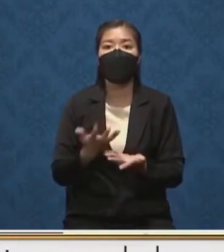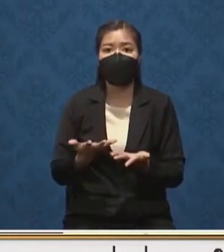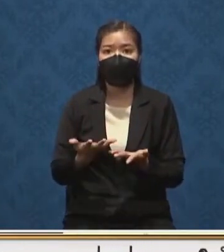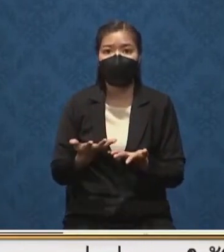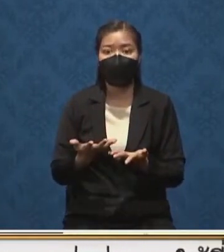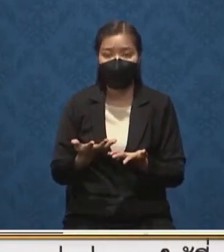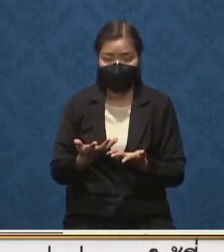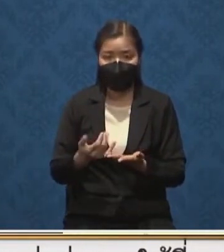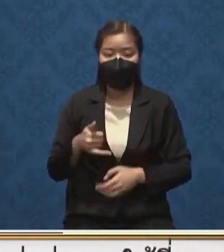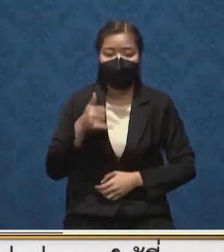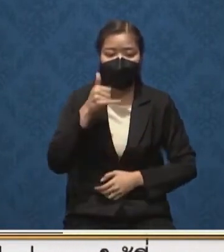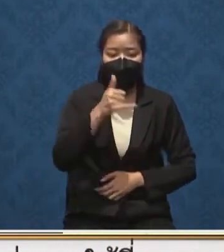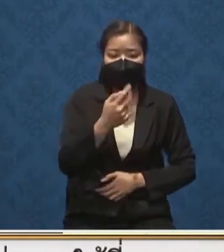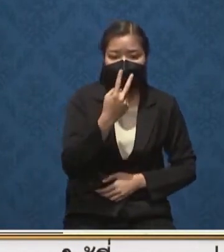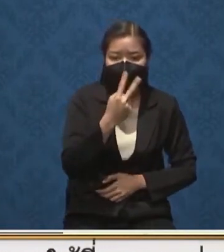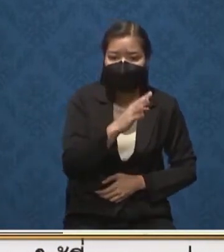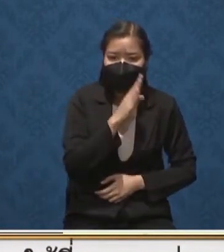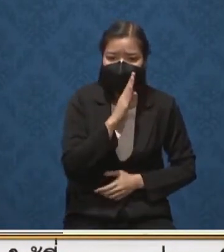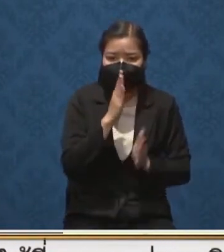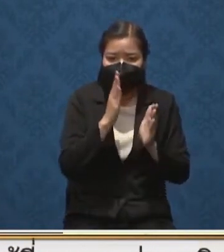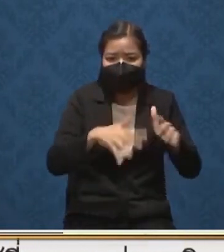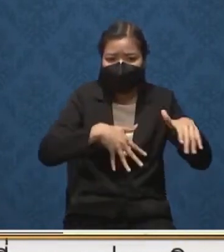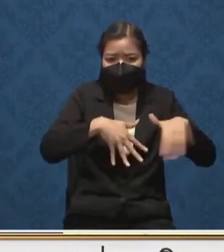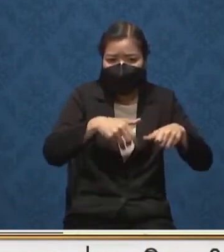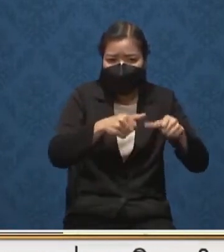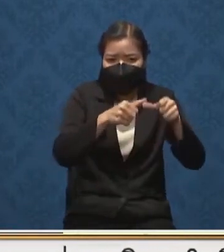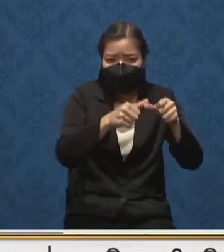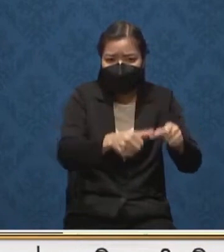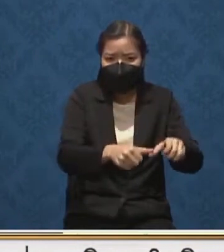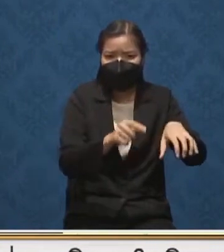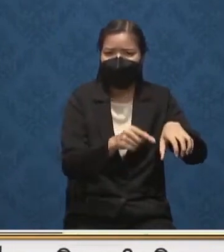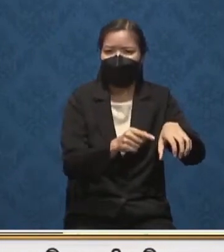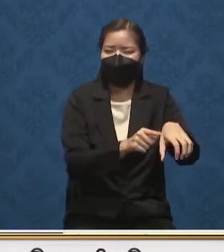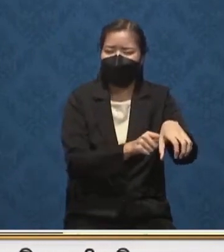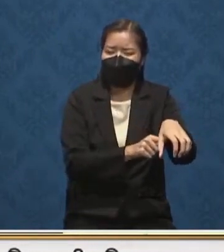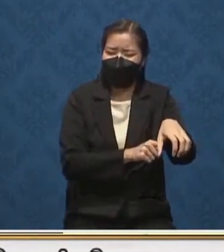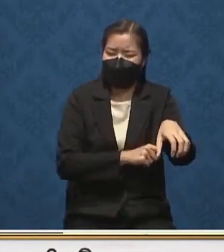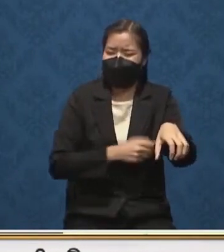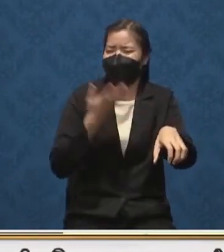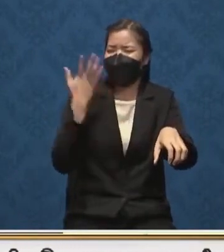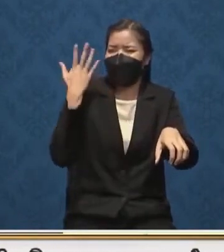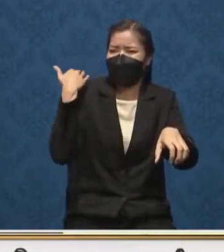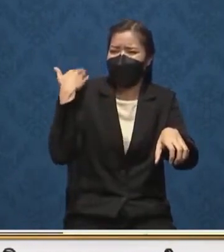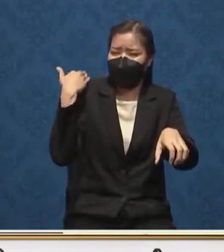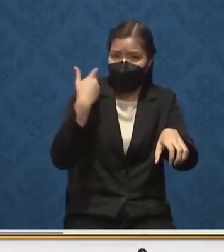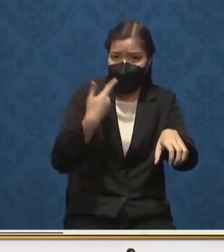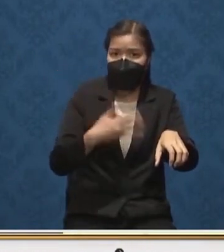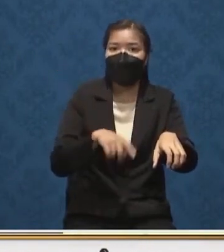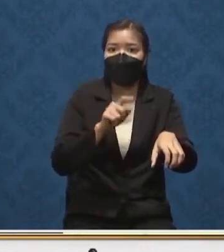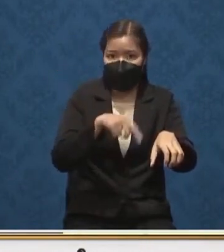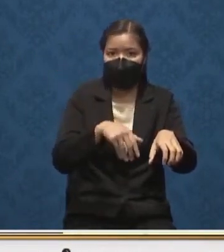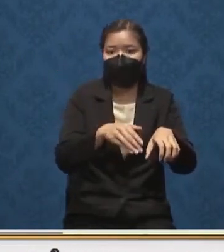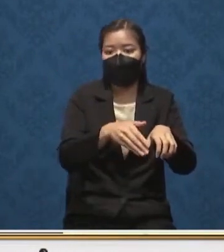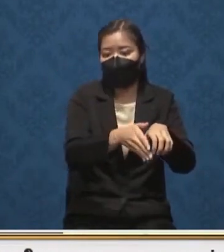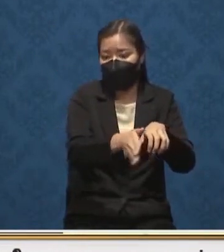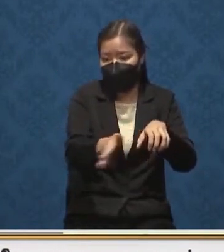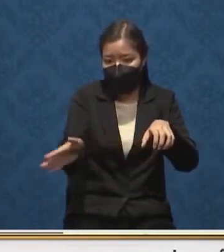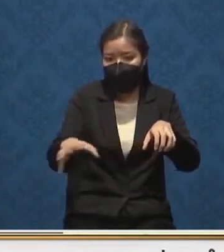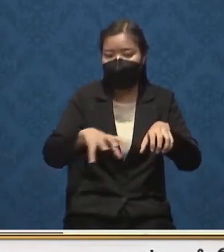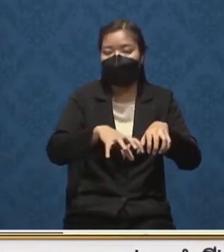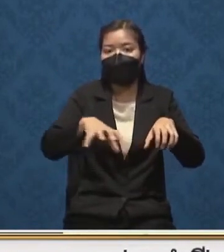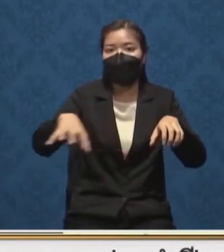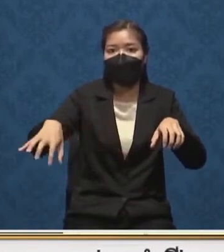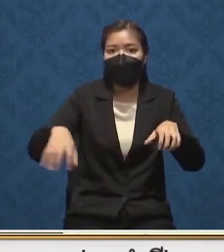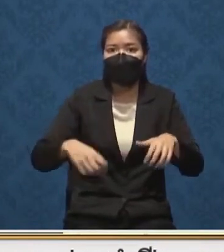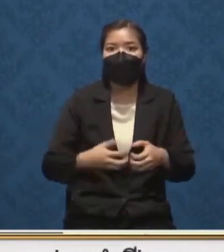ถ้าราษฎรเขาอยู่มามก่อนเราต้องกันออกไปให้ราษฎรเขาถ้ามีหลักฐานผมเรียนยืนยันว่าแม้ไม่มีหลักฐานก็น่าจะ